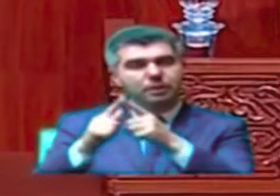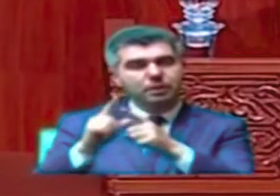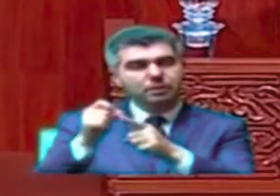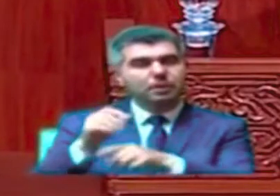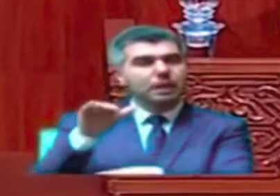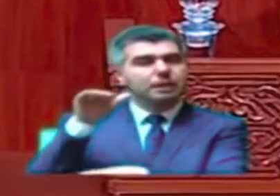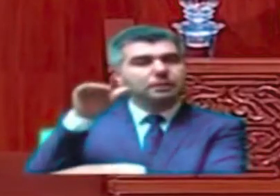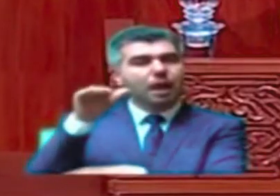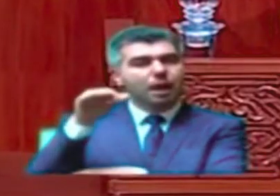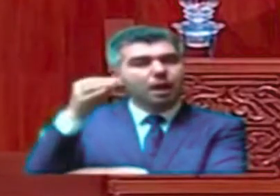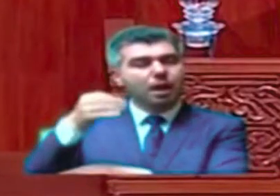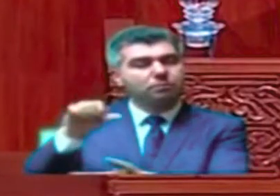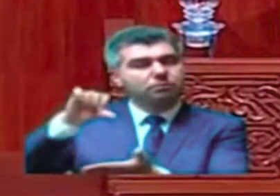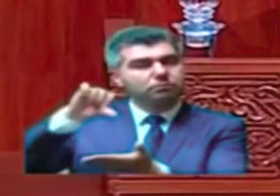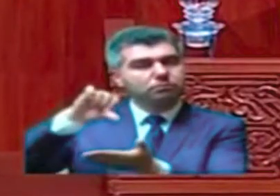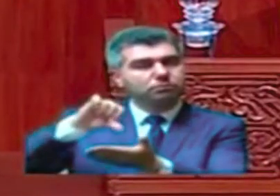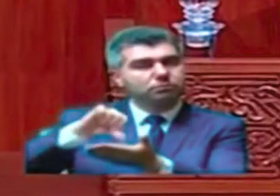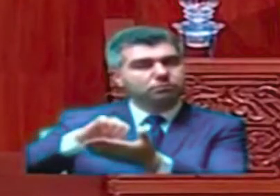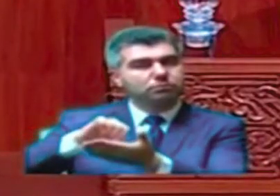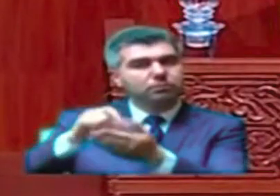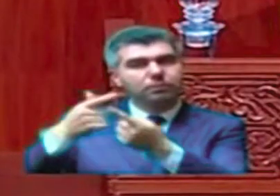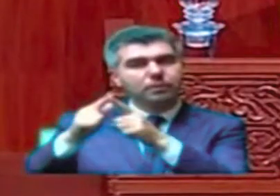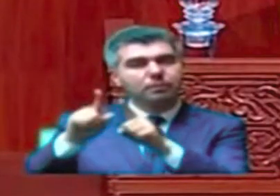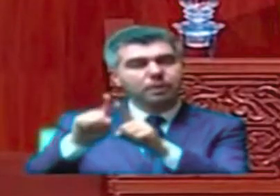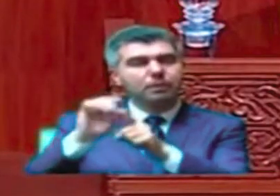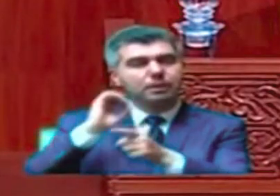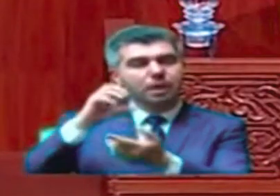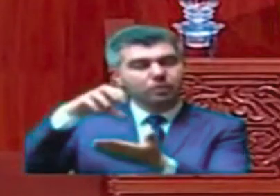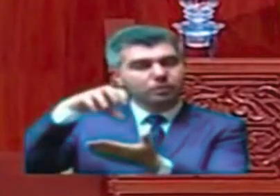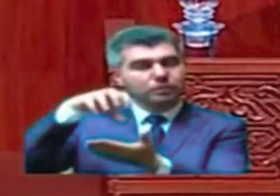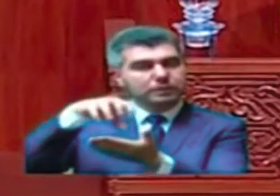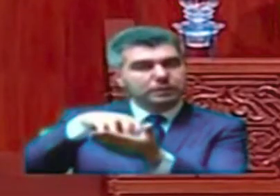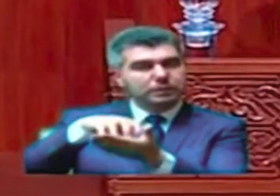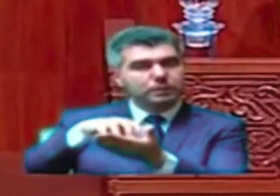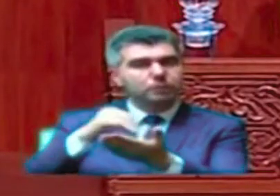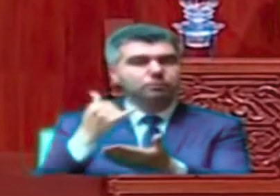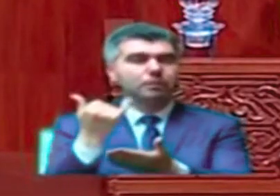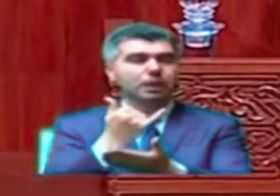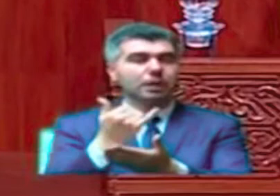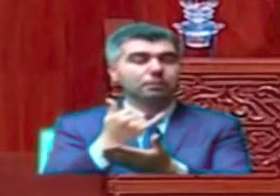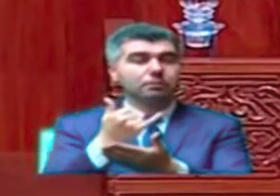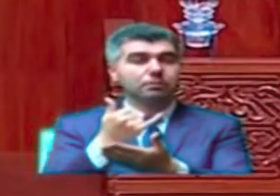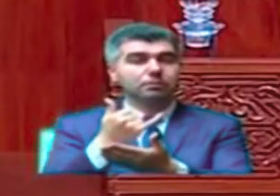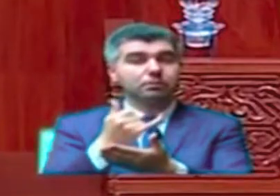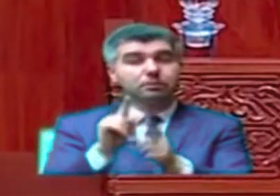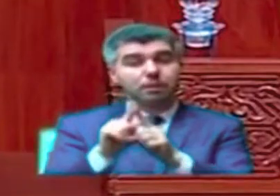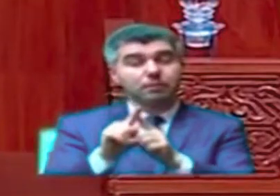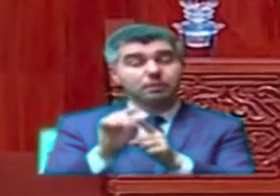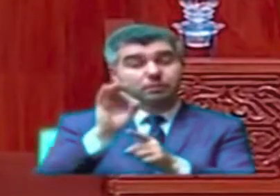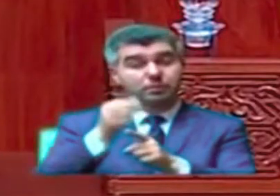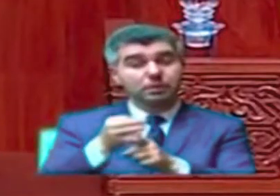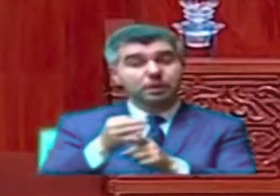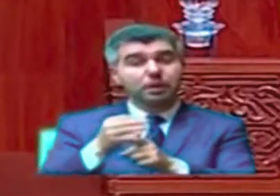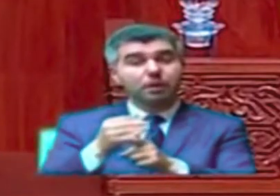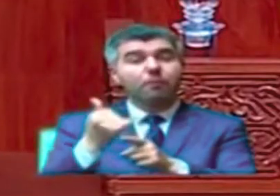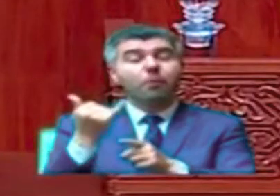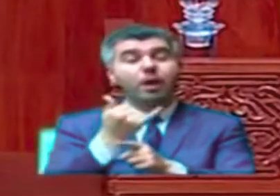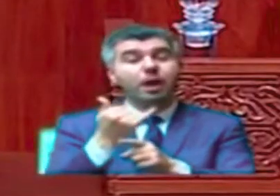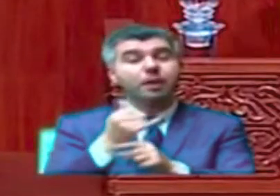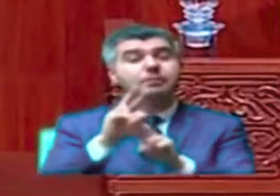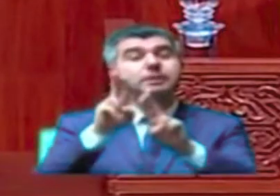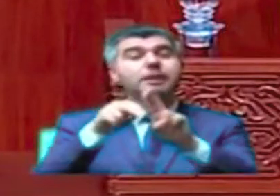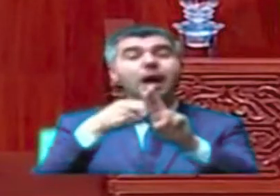بها تلك الأقاليم الجنوبية كموقع استراتيجي متميز، وهي أكبر رد كما قال السيد